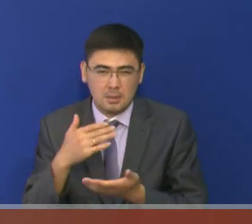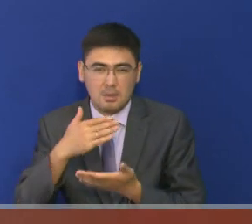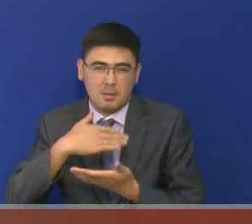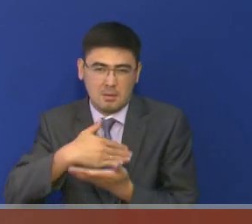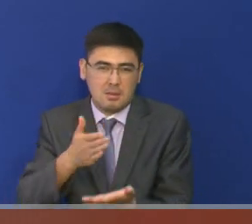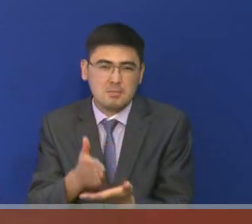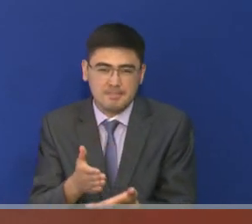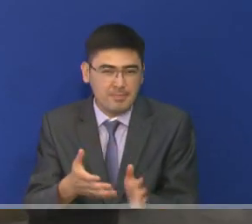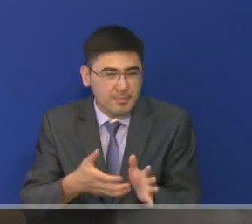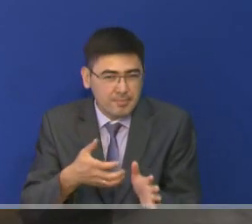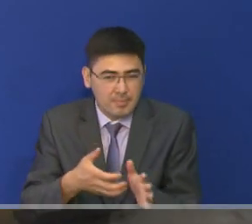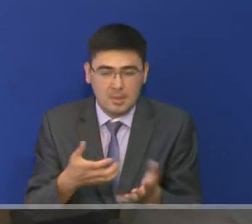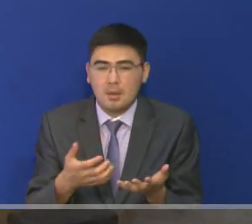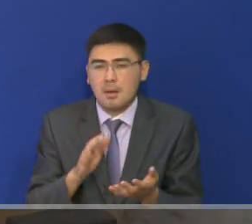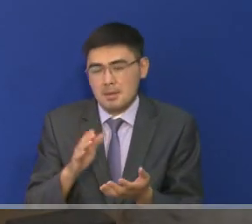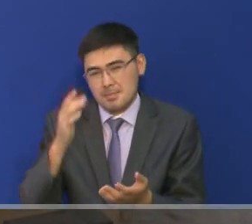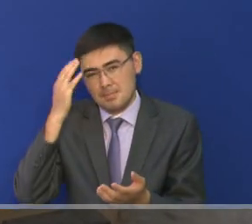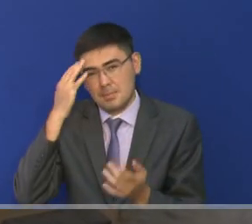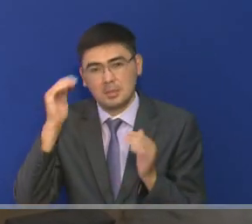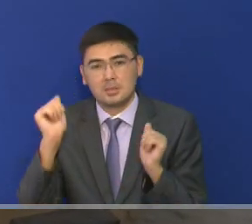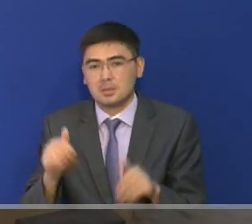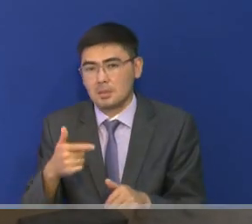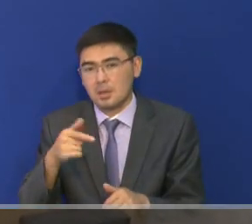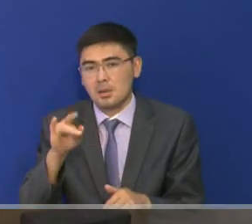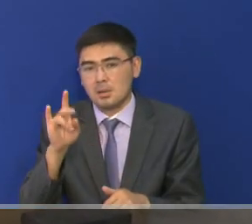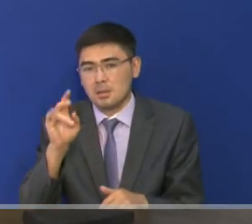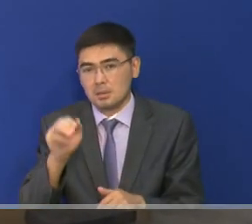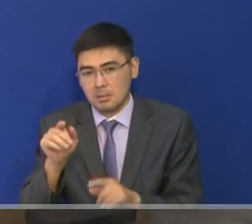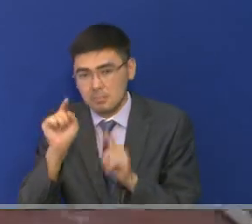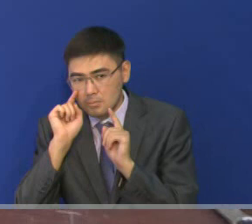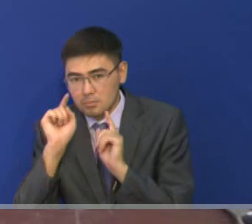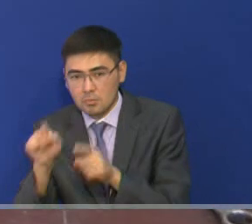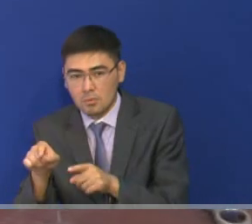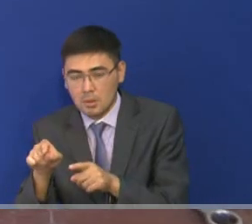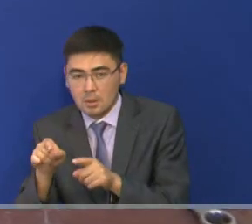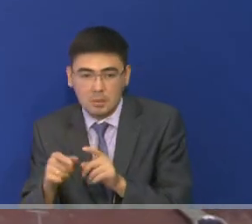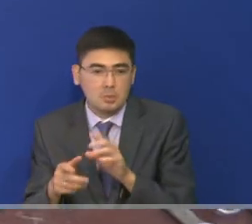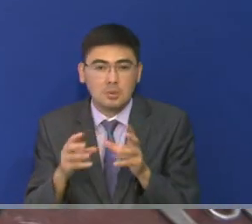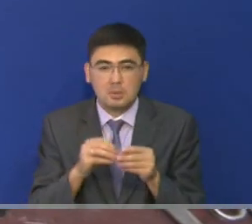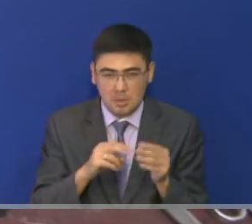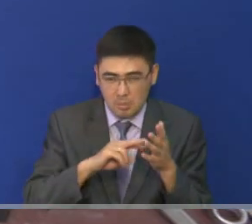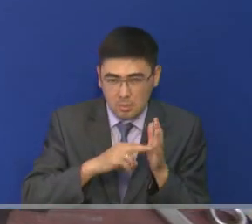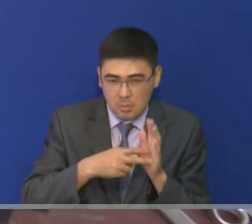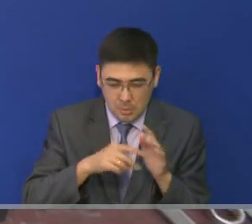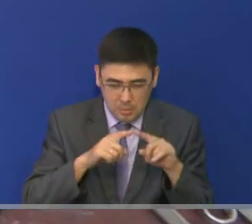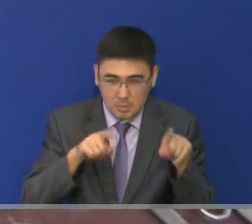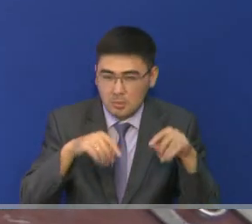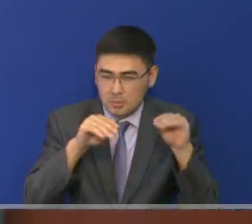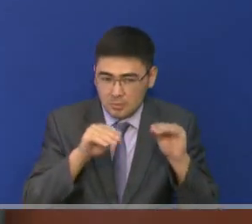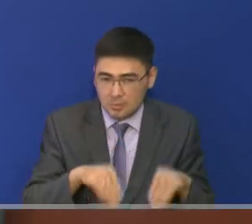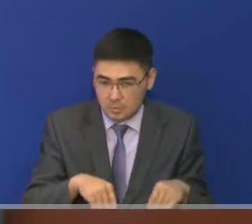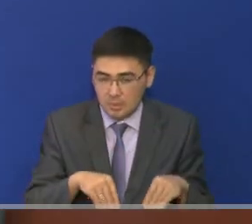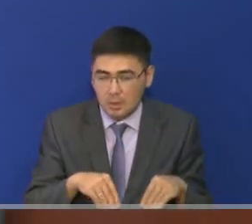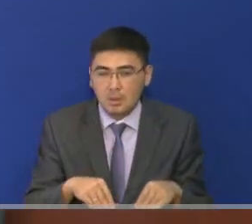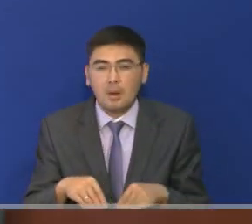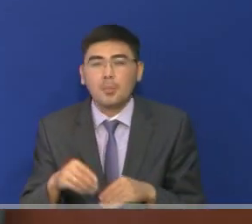алып қажетті жабдықтарға қол жеткізуді көздейді. Бүгінгі күні Ярослав Михайлов бизнес жоспарын әзірлеп жұмыспен қамту бөліміне ұсынған.